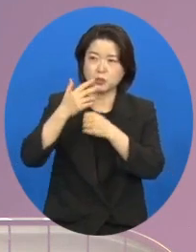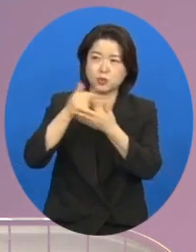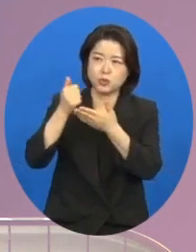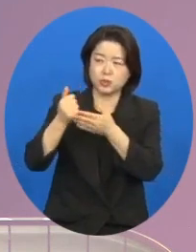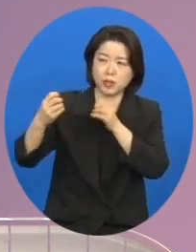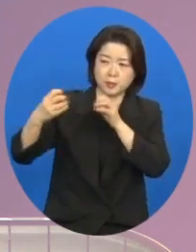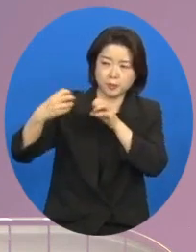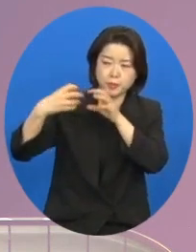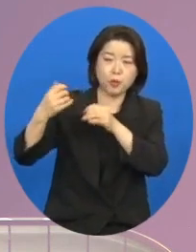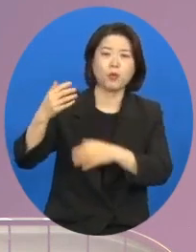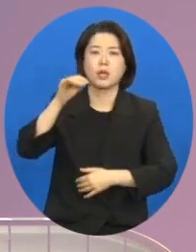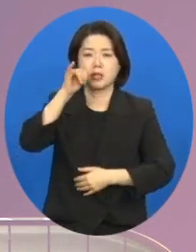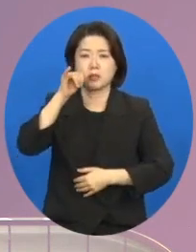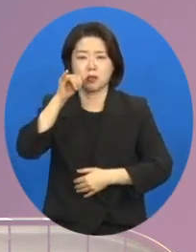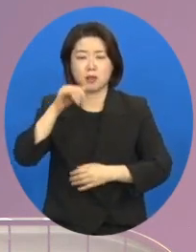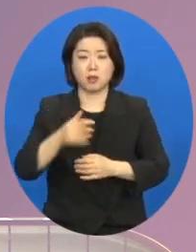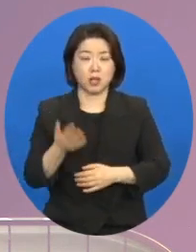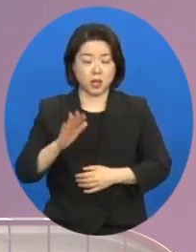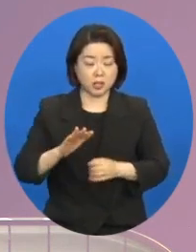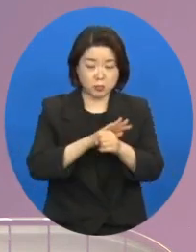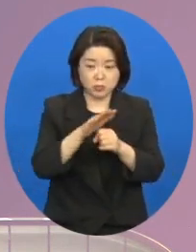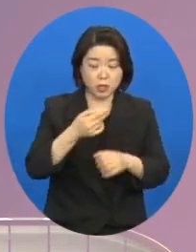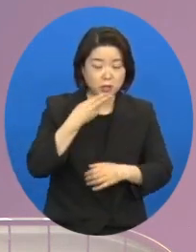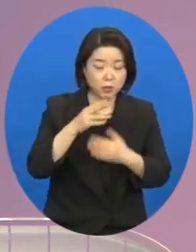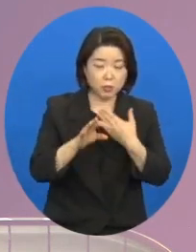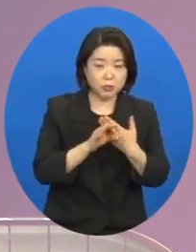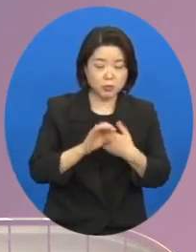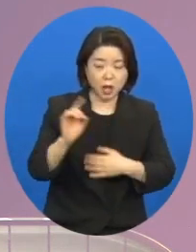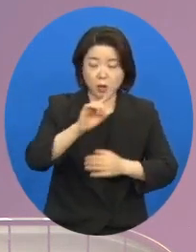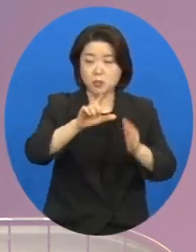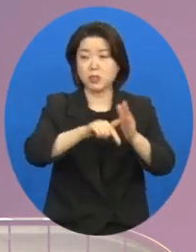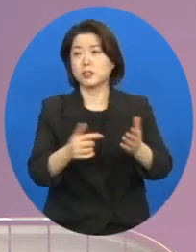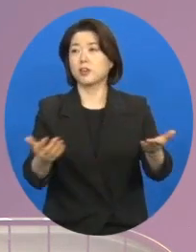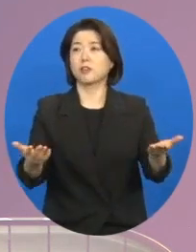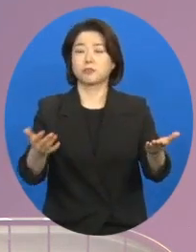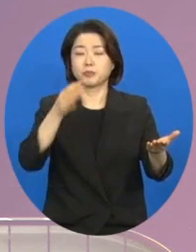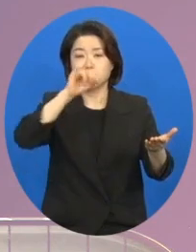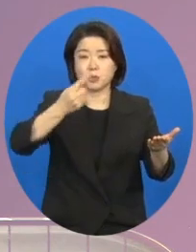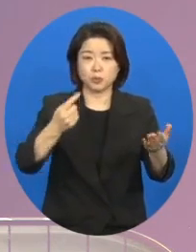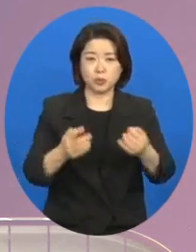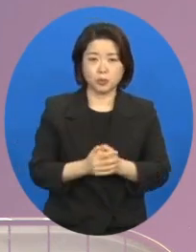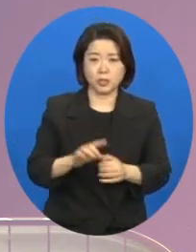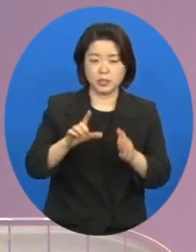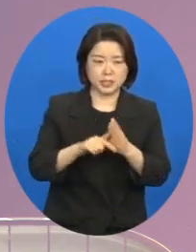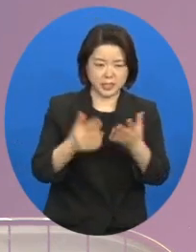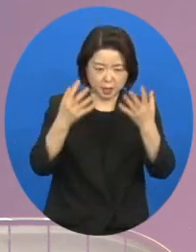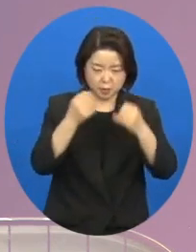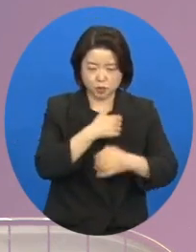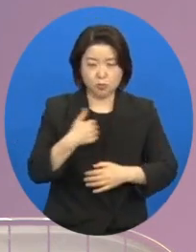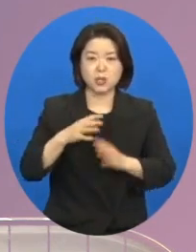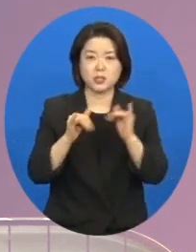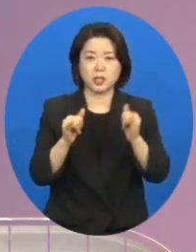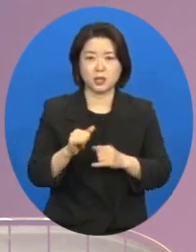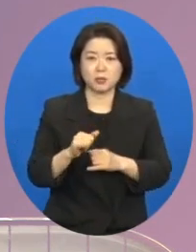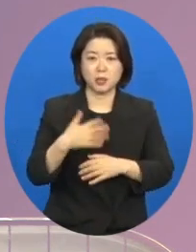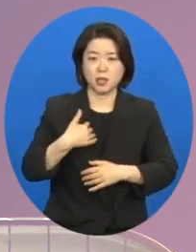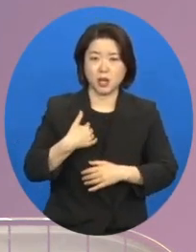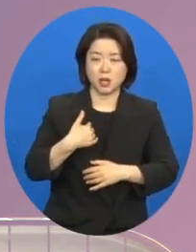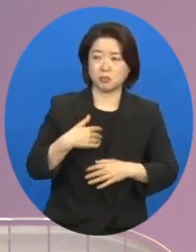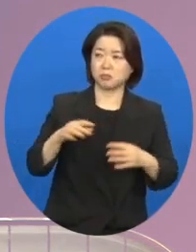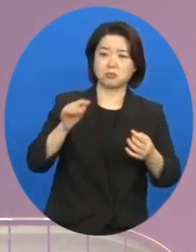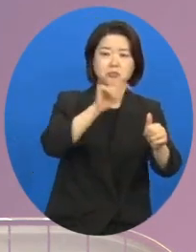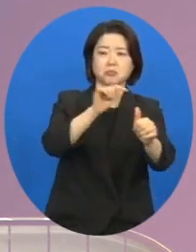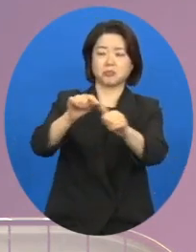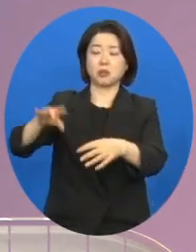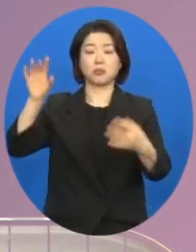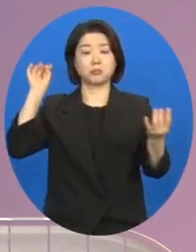그러나 사랑이 없으면요, 아무리 시간이 많아도, 어떤 사람은 시간이 많은 사람도 있어요. 다 시키고 자기는 아무것도 안 할 수도